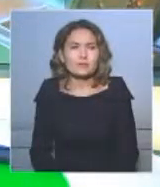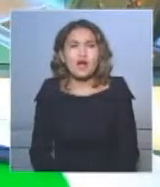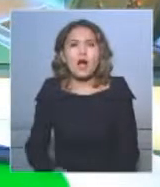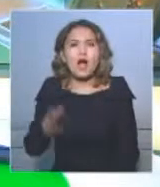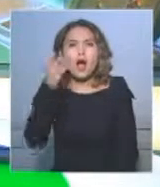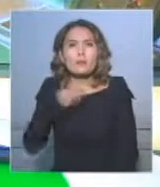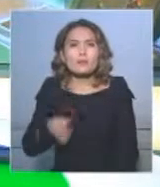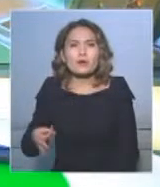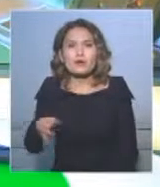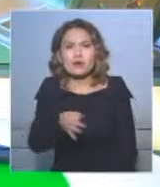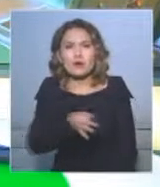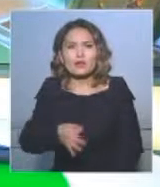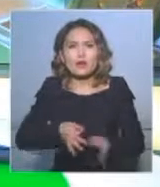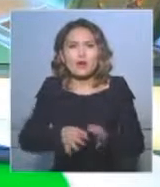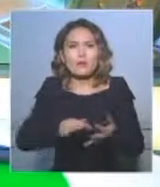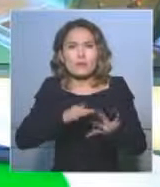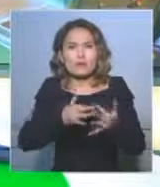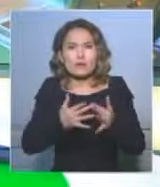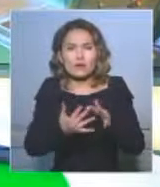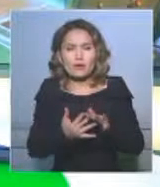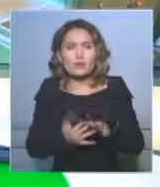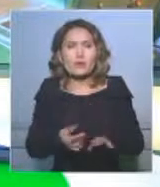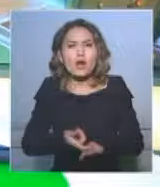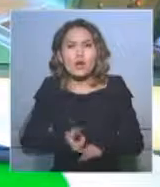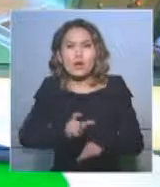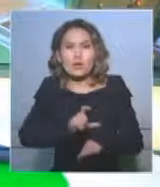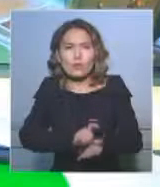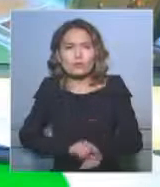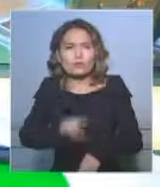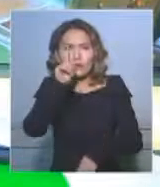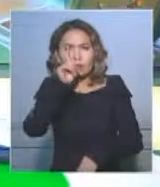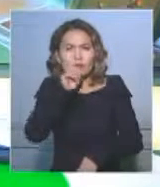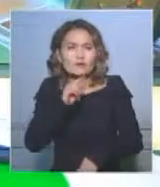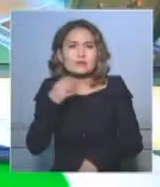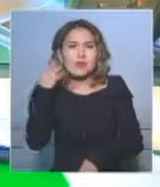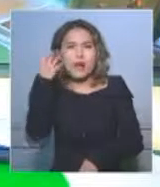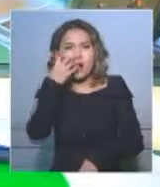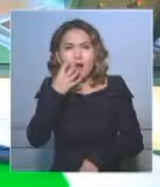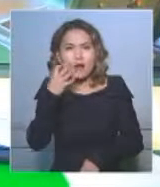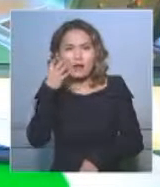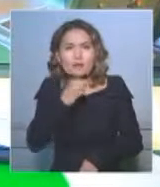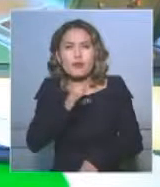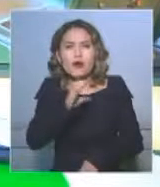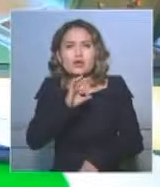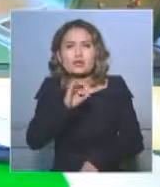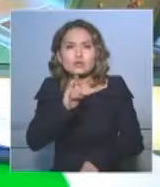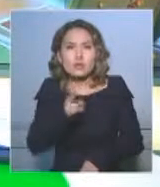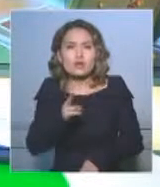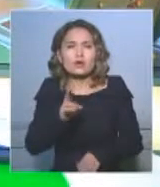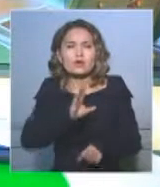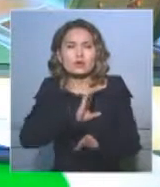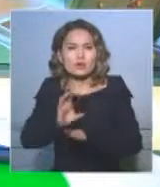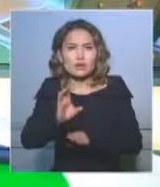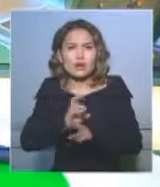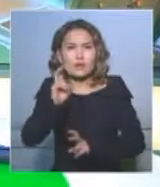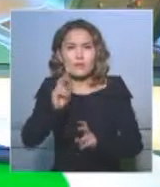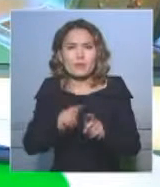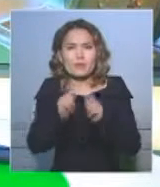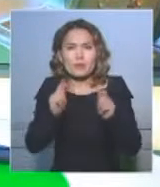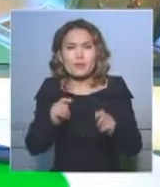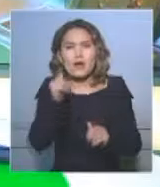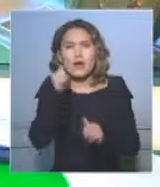Алматы облысы Үшқоңыр ауылында ешқандай қоспасы жоқ таза алма шырынын шығаратын зауыт іске қосылды. Бұған дейін